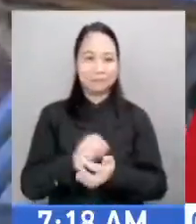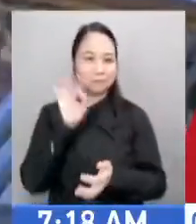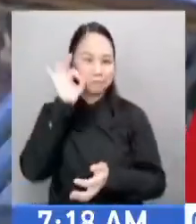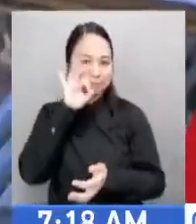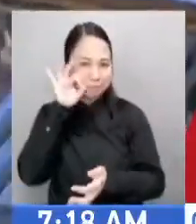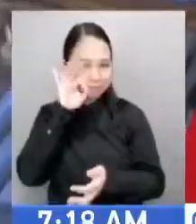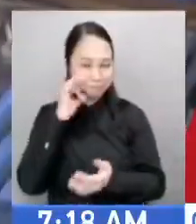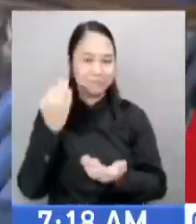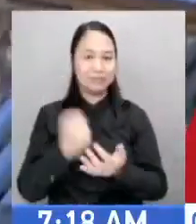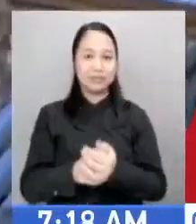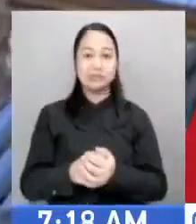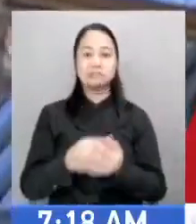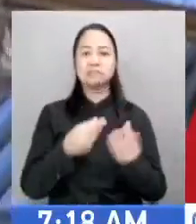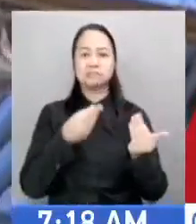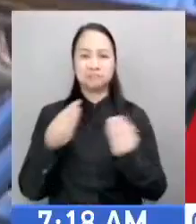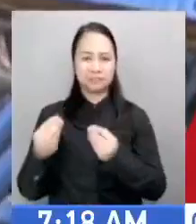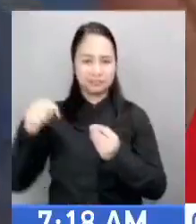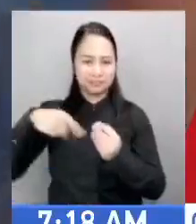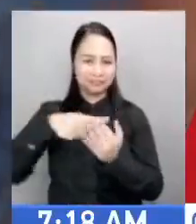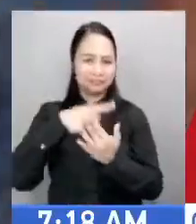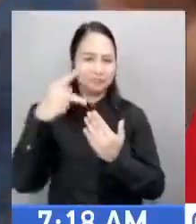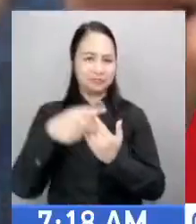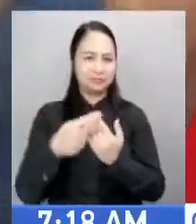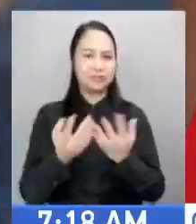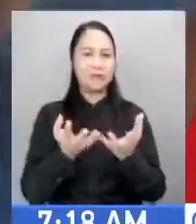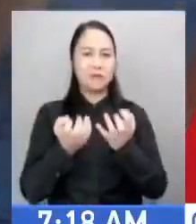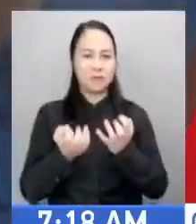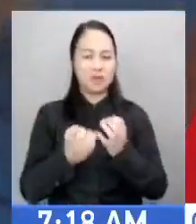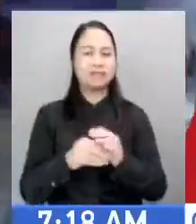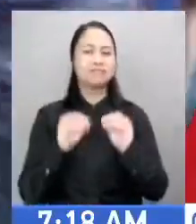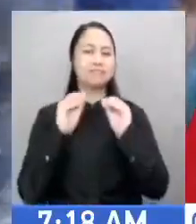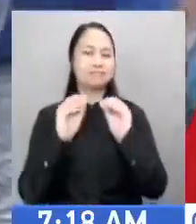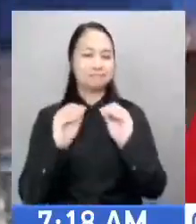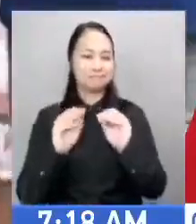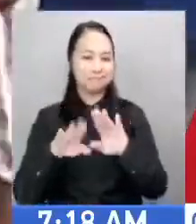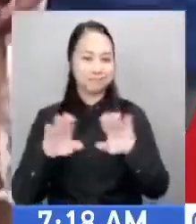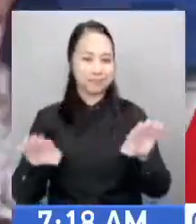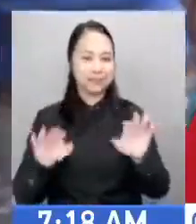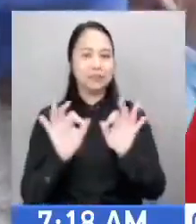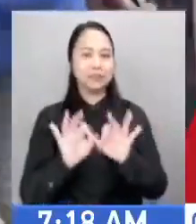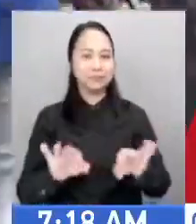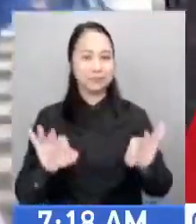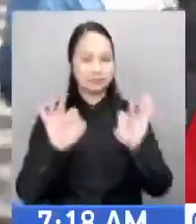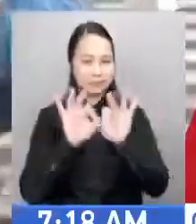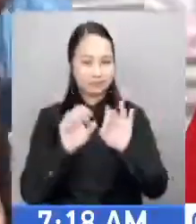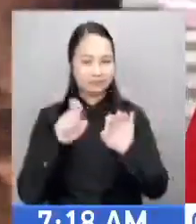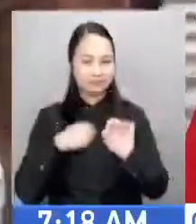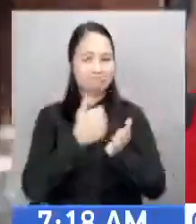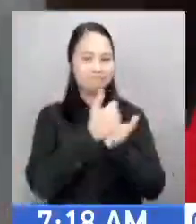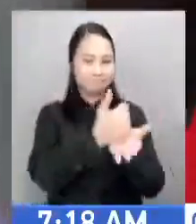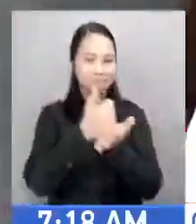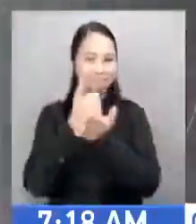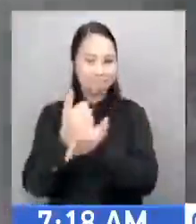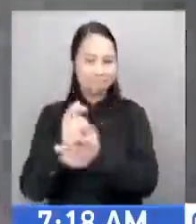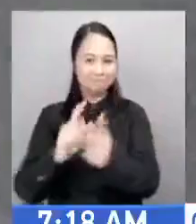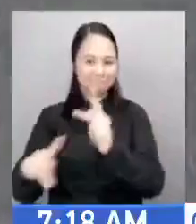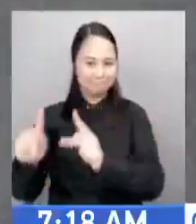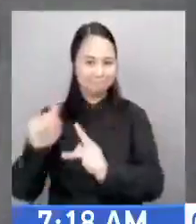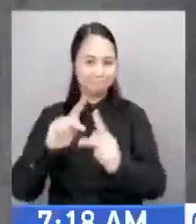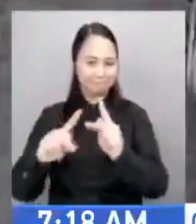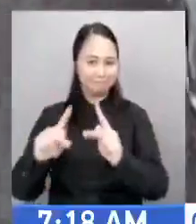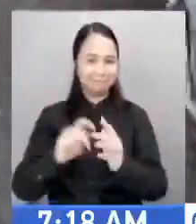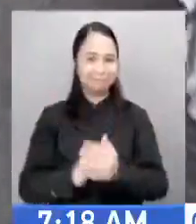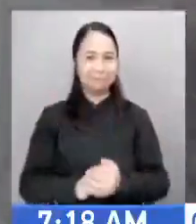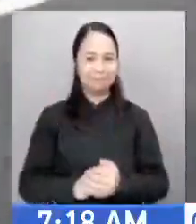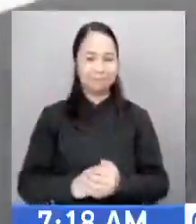layo nilang maipakita sa mga bata ang kahalagahan ng pagtulong sa kapwa. Yan ang unang balita. Darlene Kay, Buong Puso para